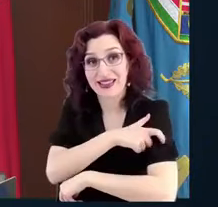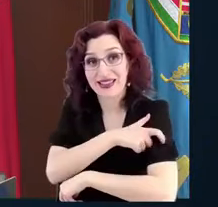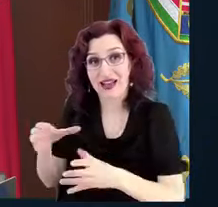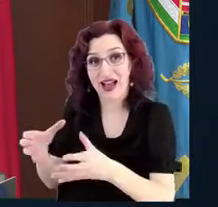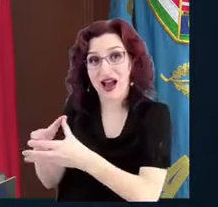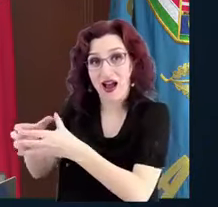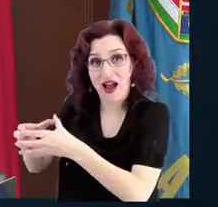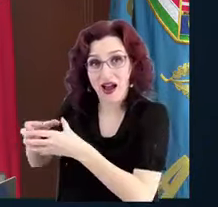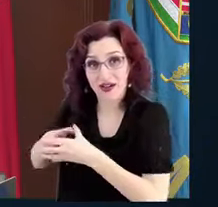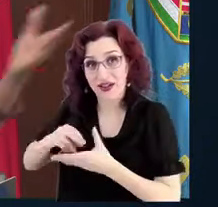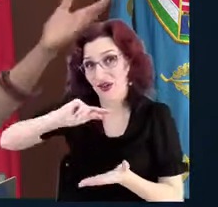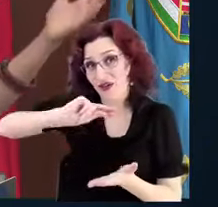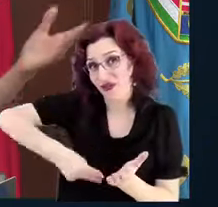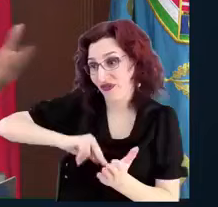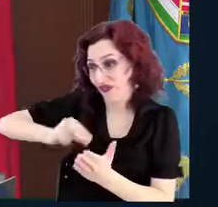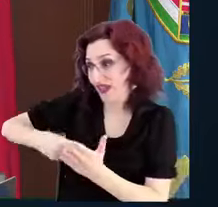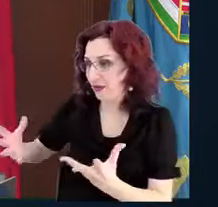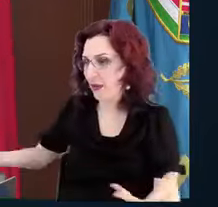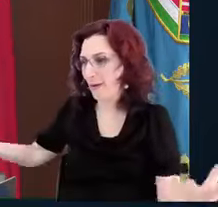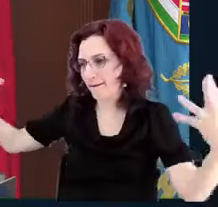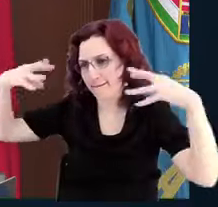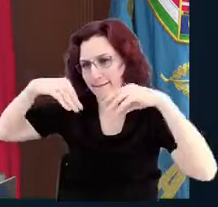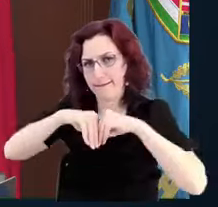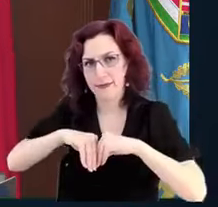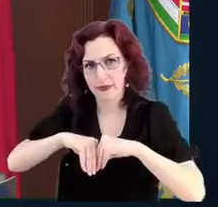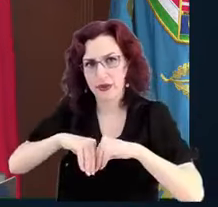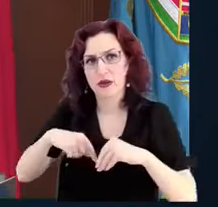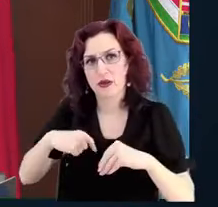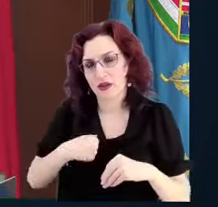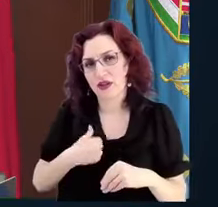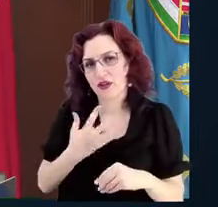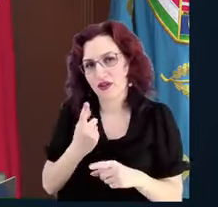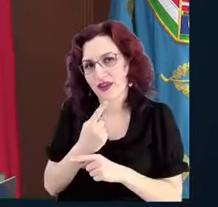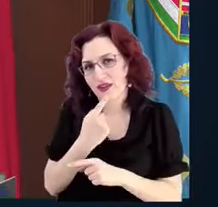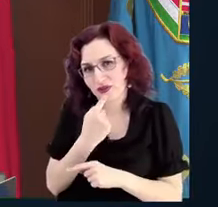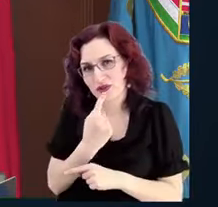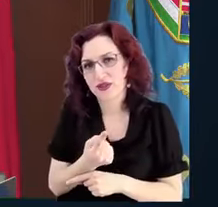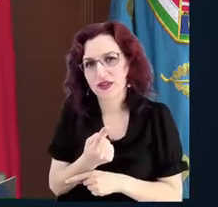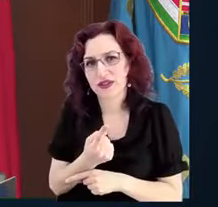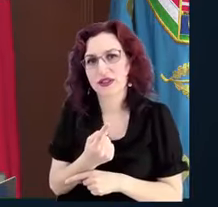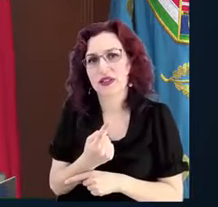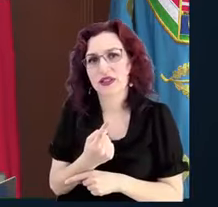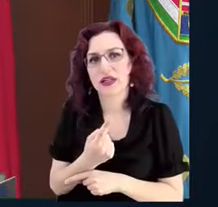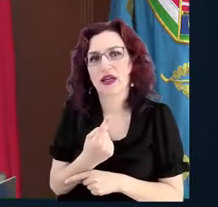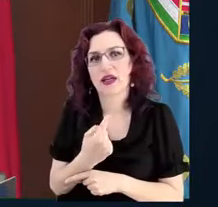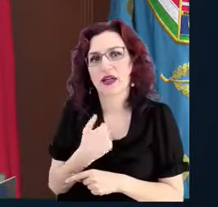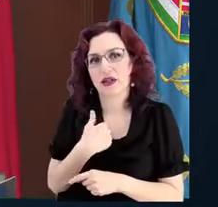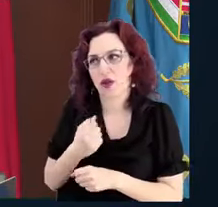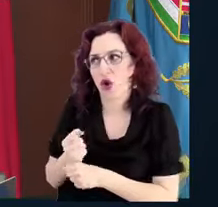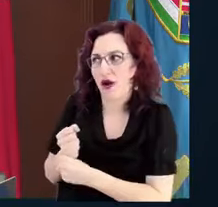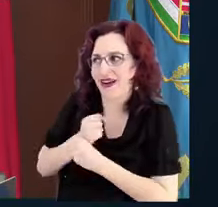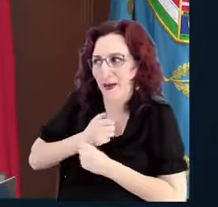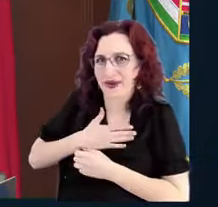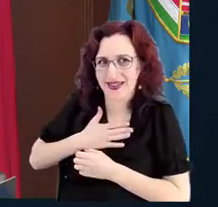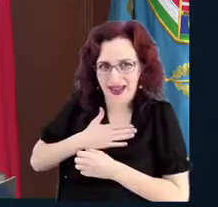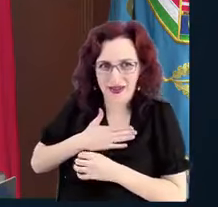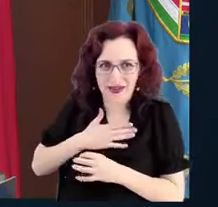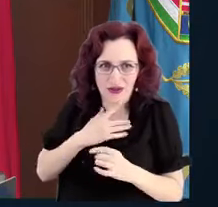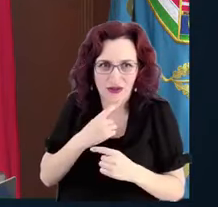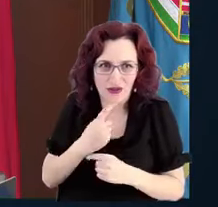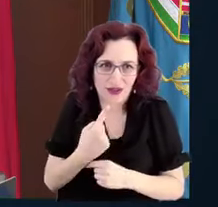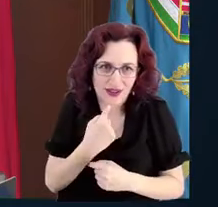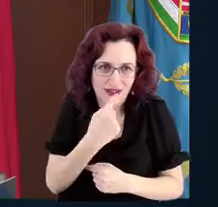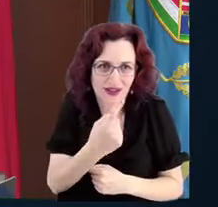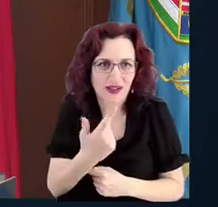contrattazione di settore io mi costa diciamo per per la parte che rappresentano necessità davvero di evidenziare questo